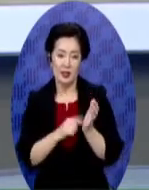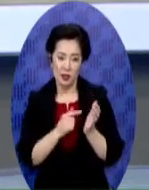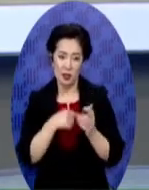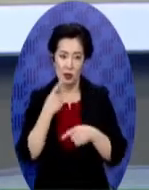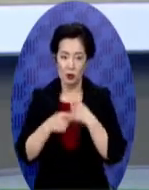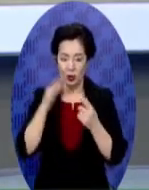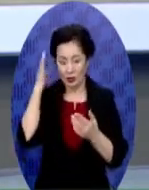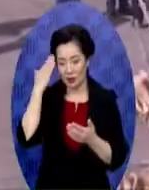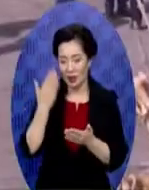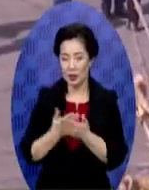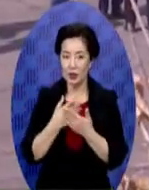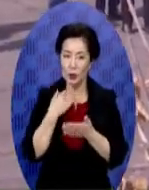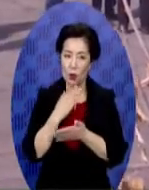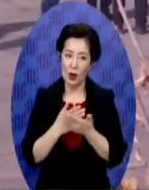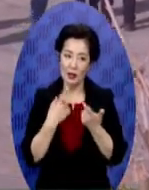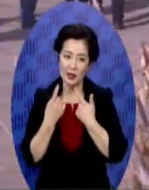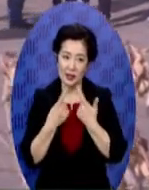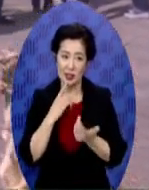хуваалцсан байна.